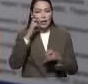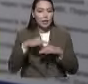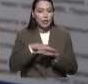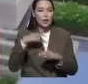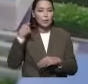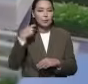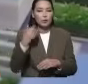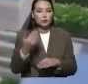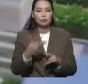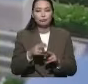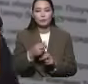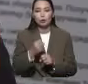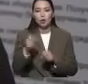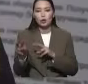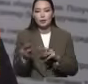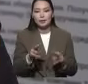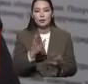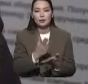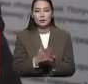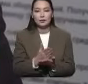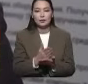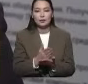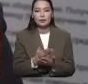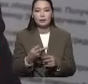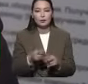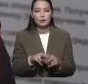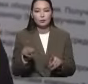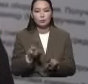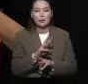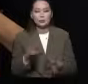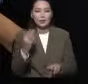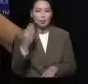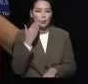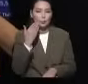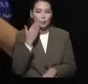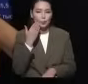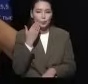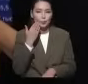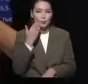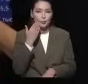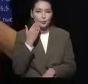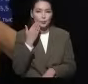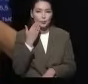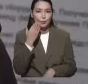ерекше қадағалауында тұр осы жоба. Энергетика министрлігінің болжамы бойынша